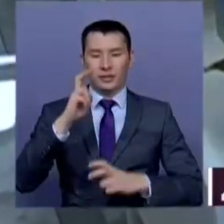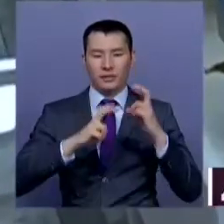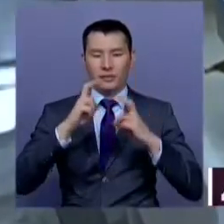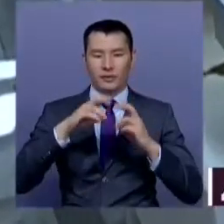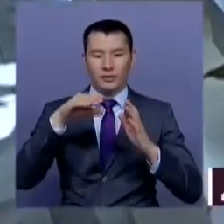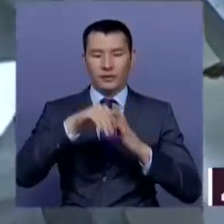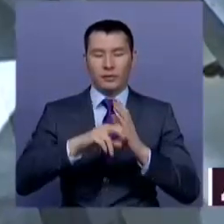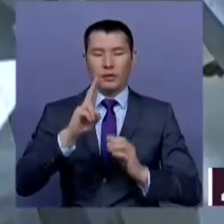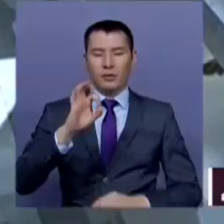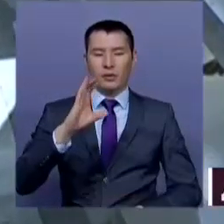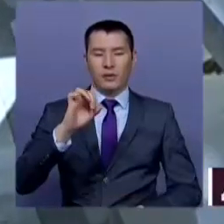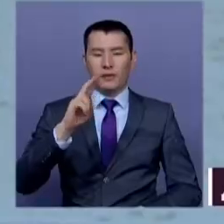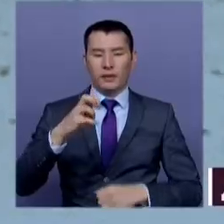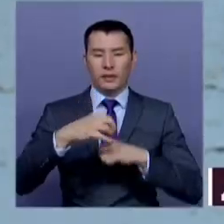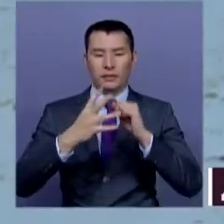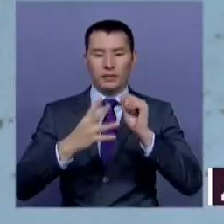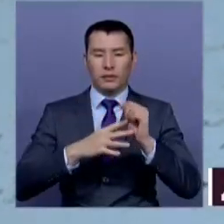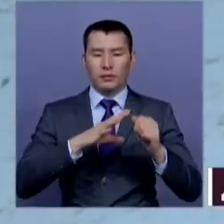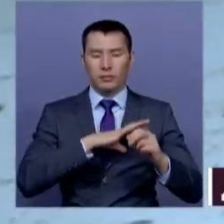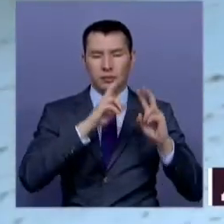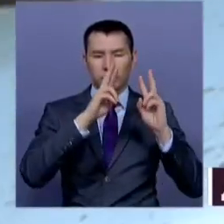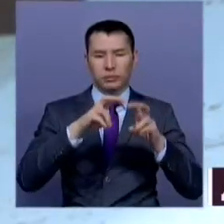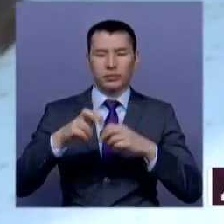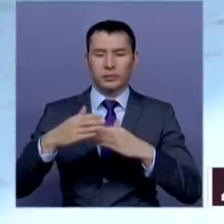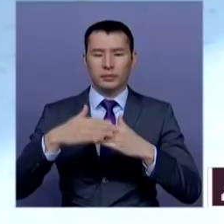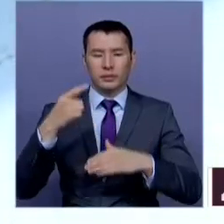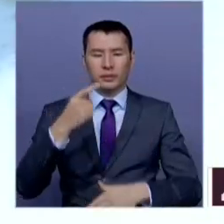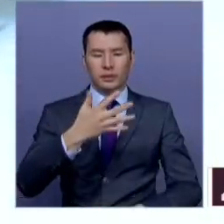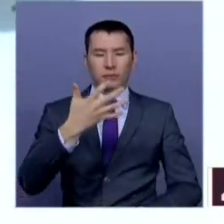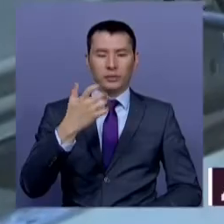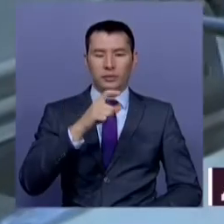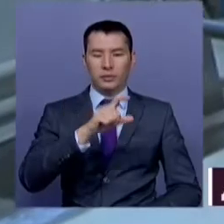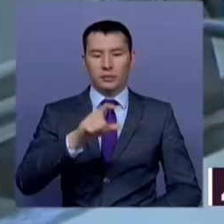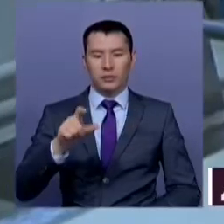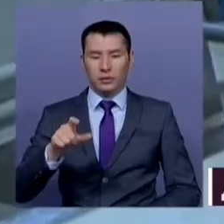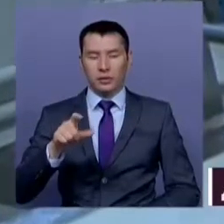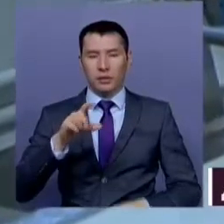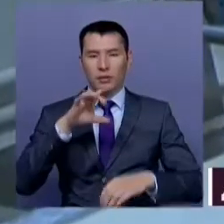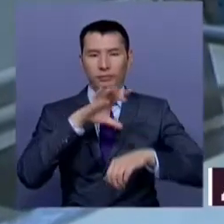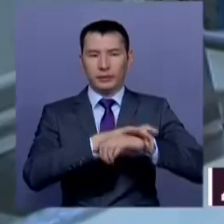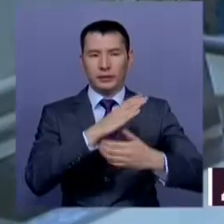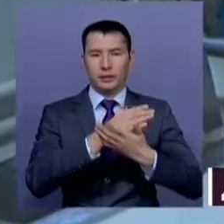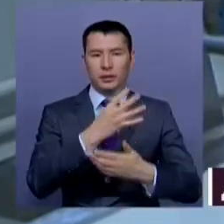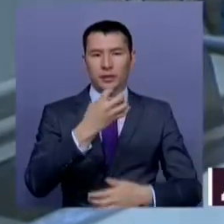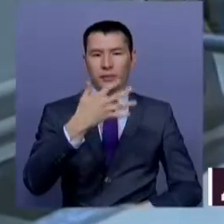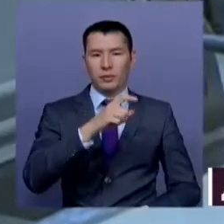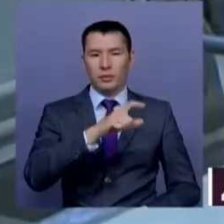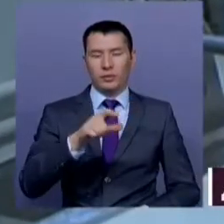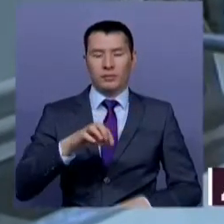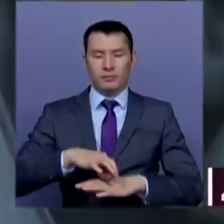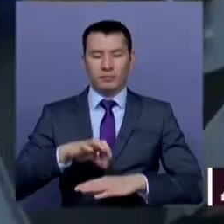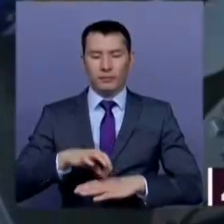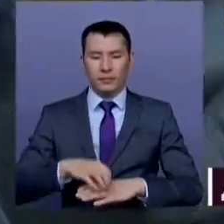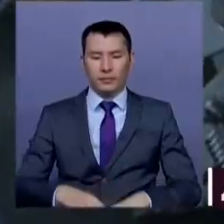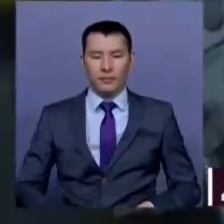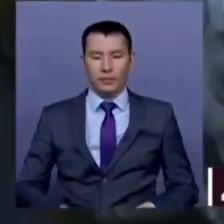наличие COVID-19 в компании было протестировано почти 1500 человек. Такие данные сегодня обнародовал главный городской санврач Жандарбек